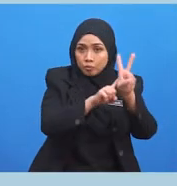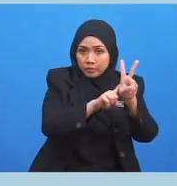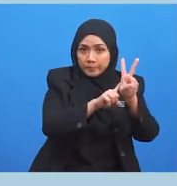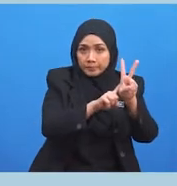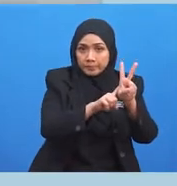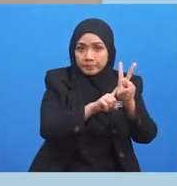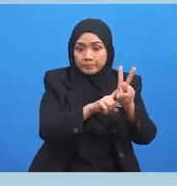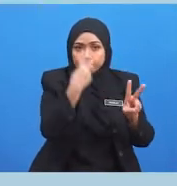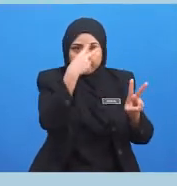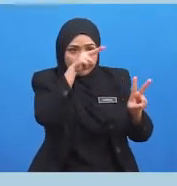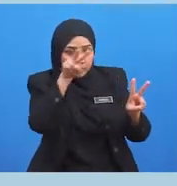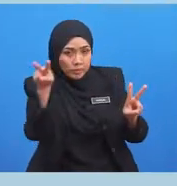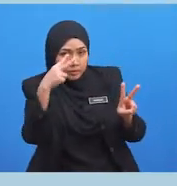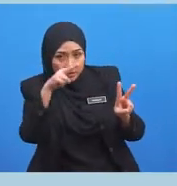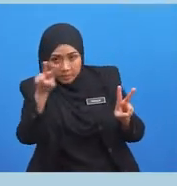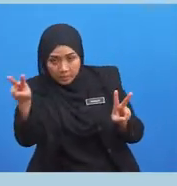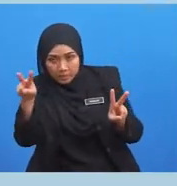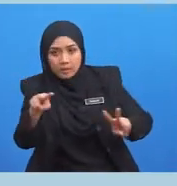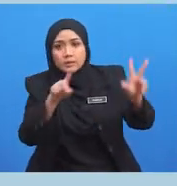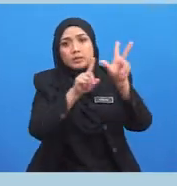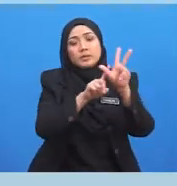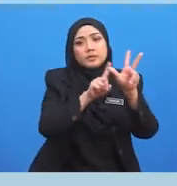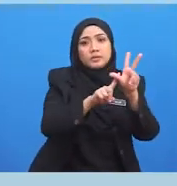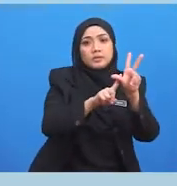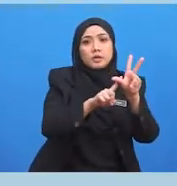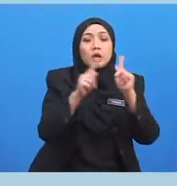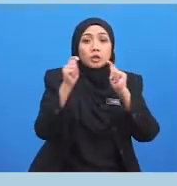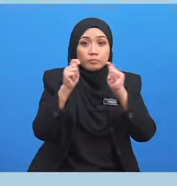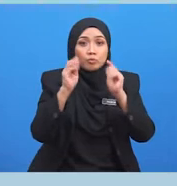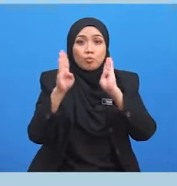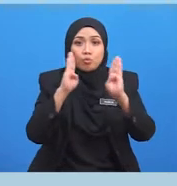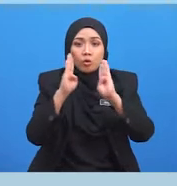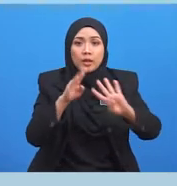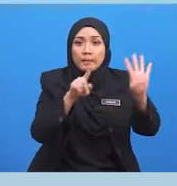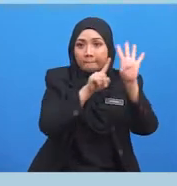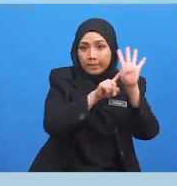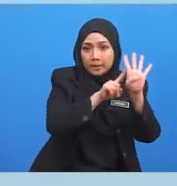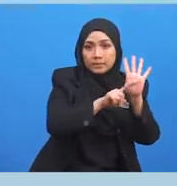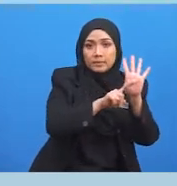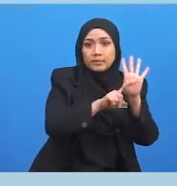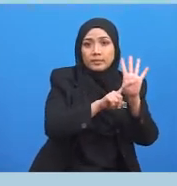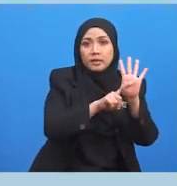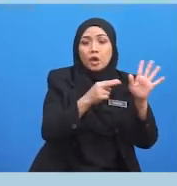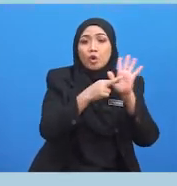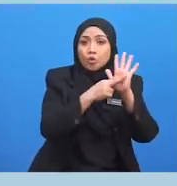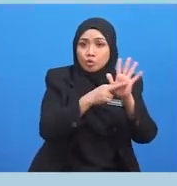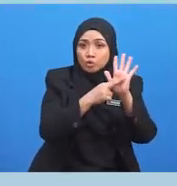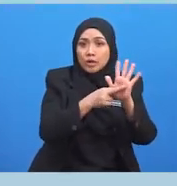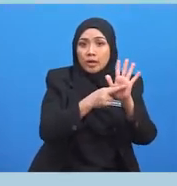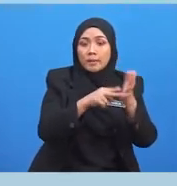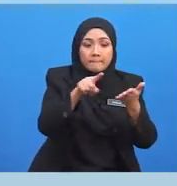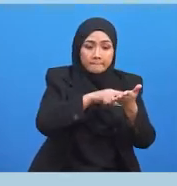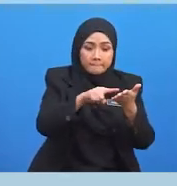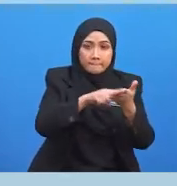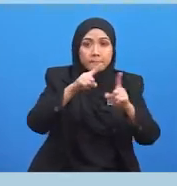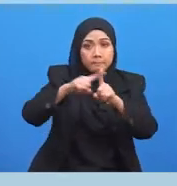kedua, pemerhatian. Yang ketiga, temubual. Yang keempat, rujukan